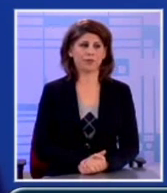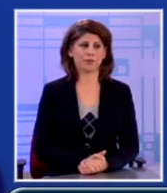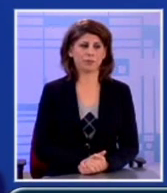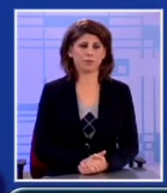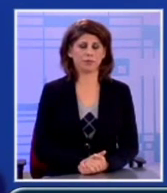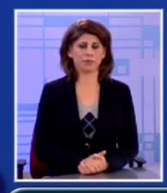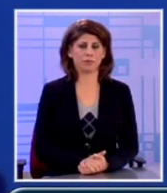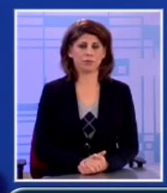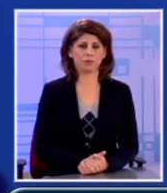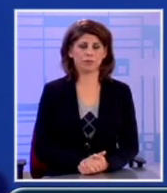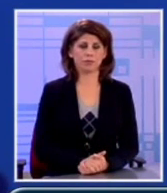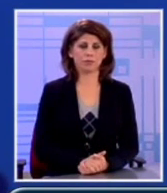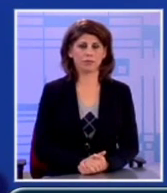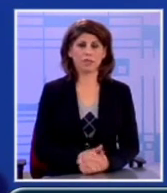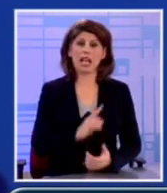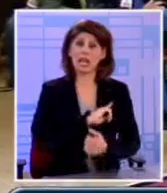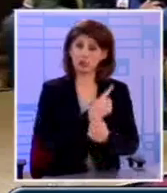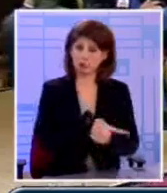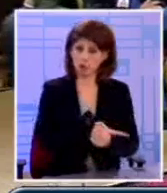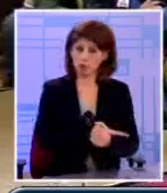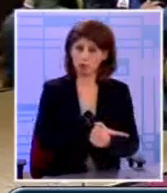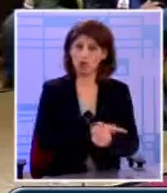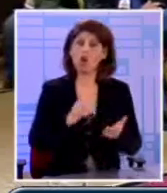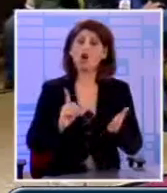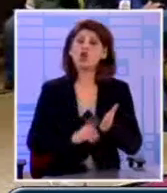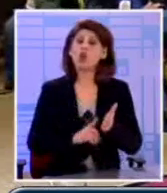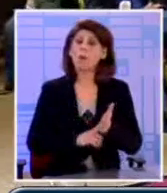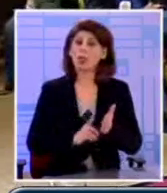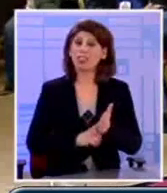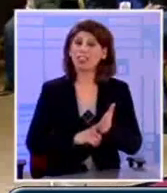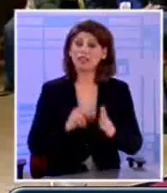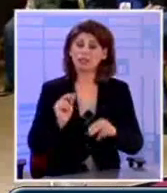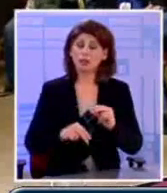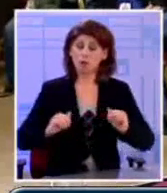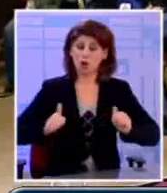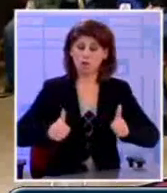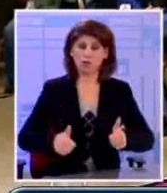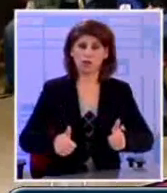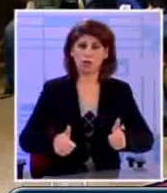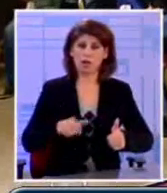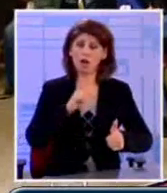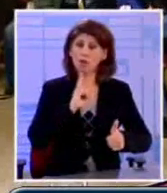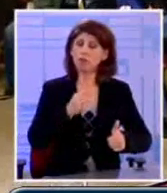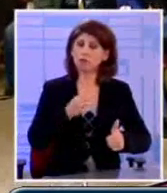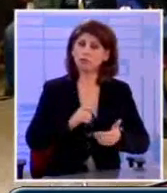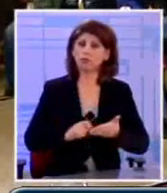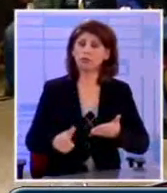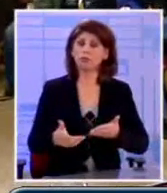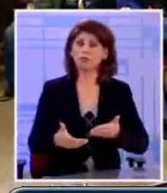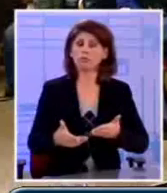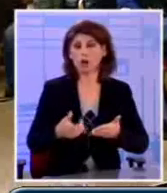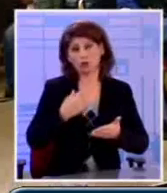των εξουσιών. Η νομοθετική πρωτοβουλία, όπως εκδηλώνεται από